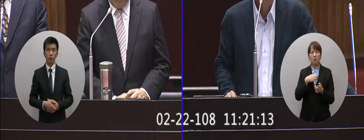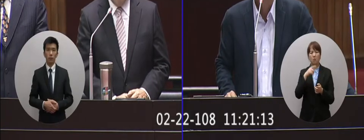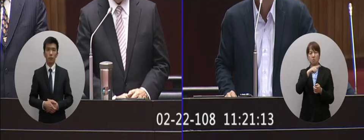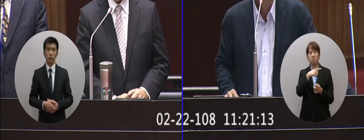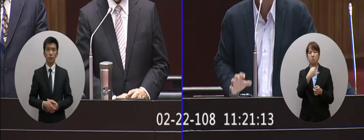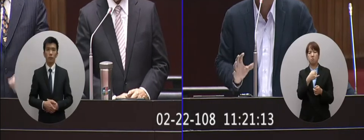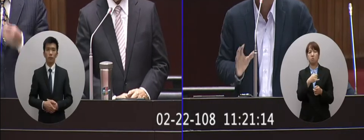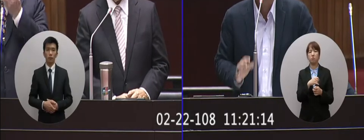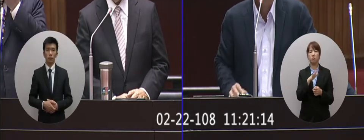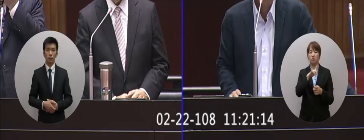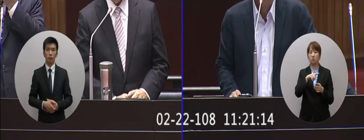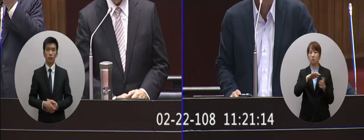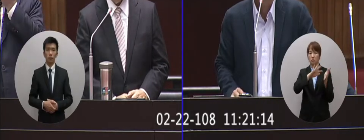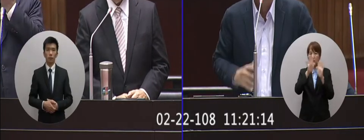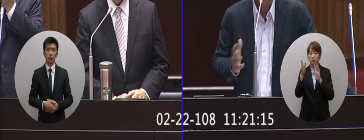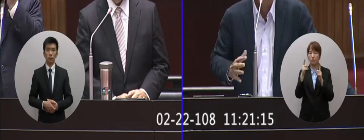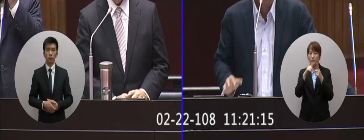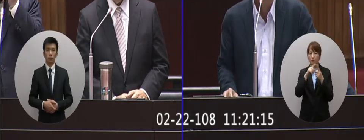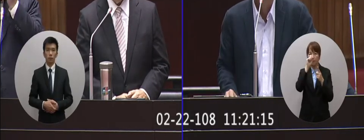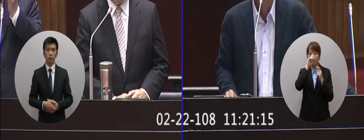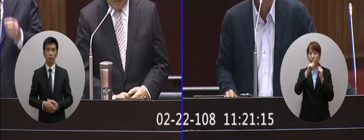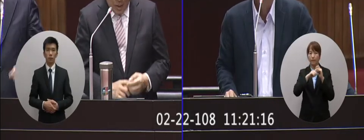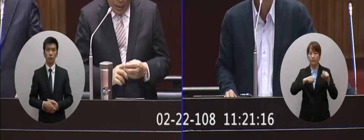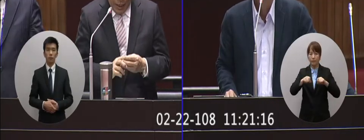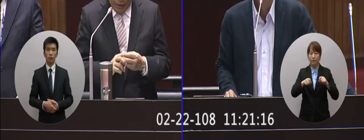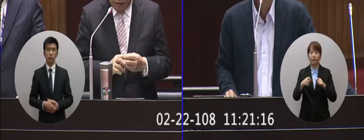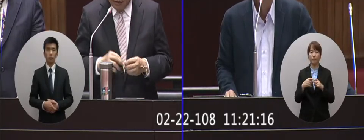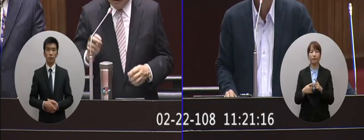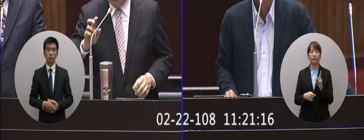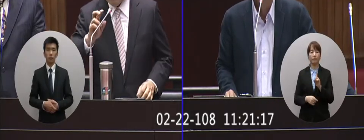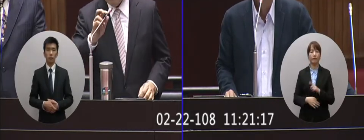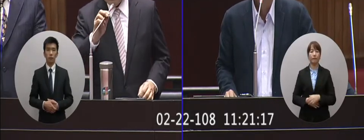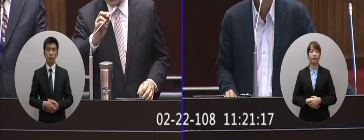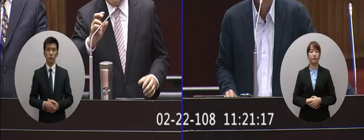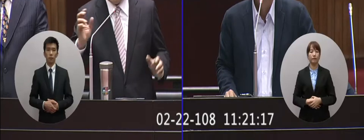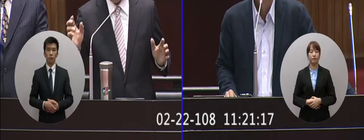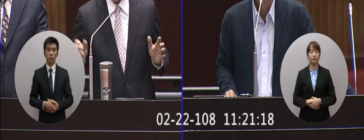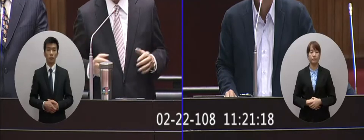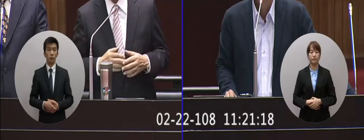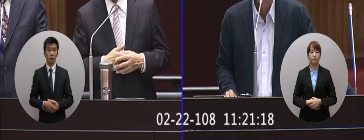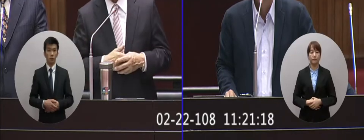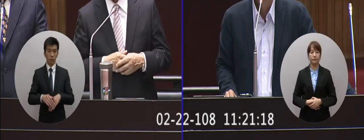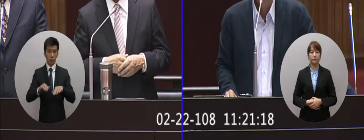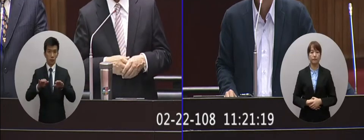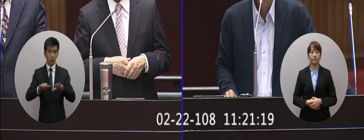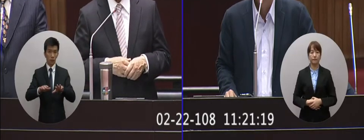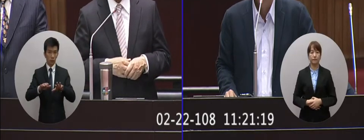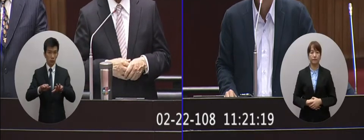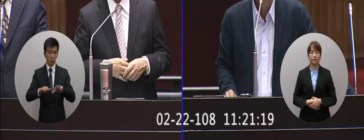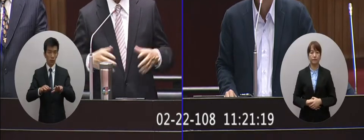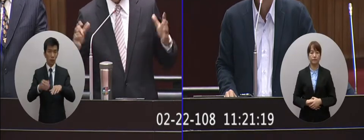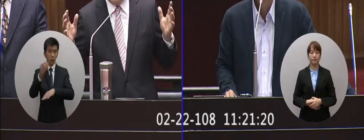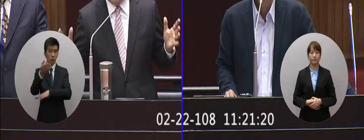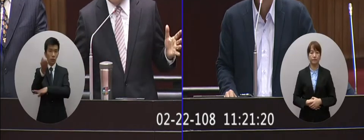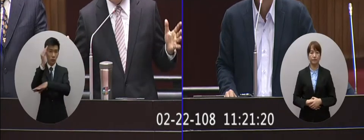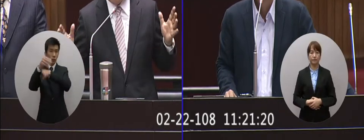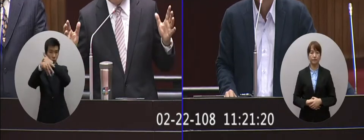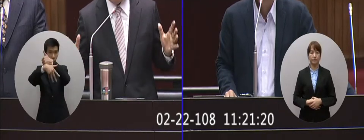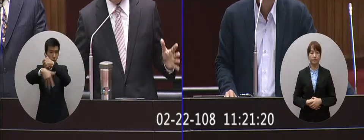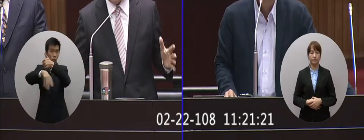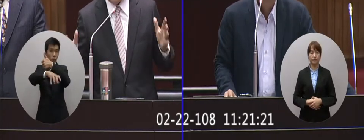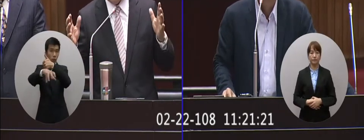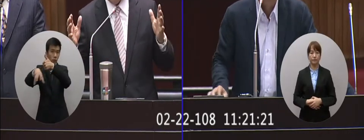连。这个部分是不是院长有好的方法了？ 哎，即马相关的部会研